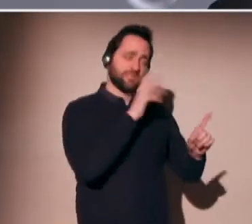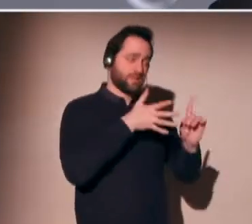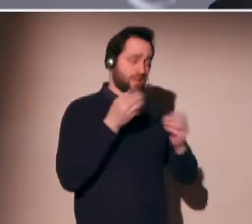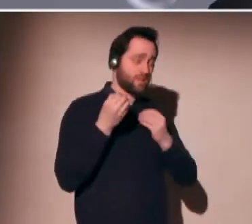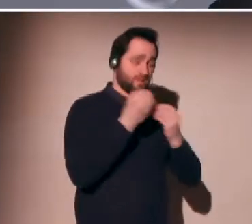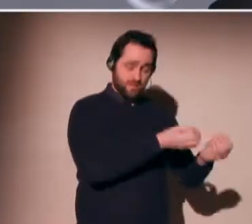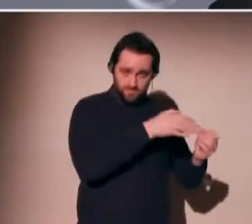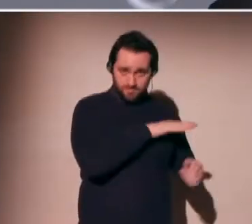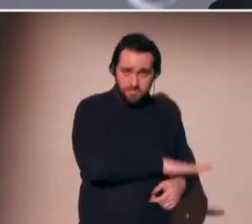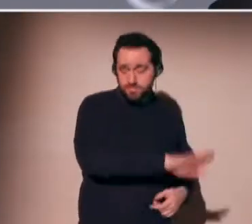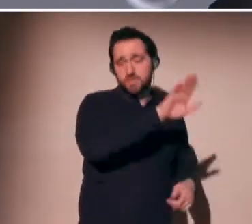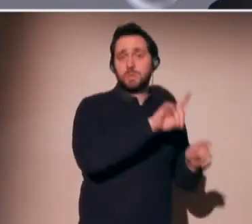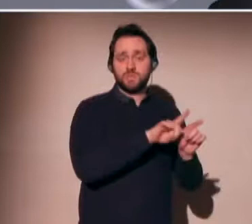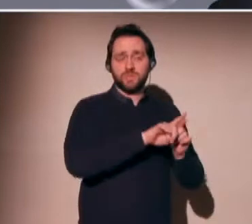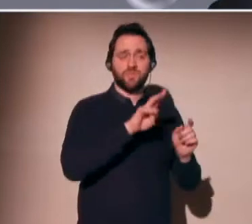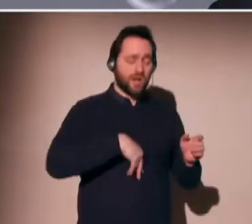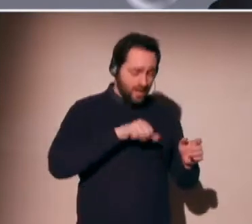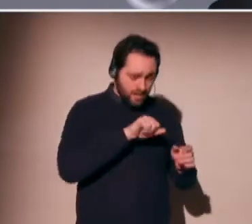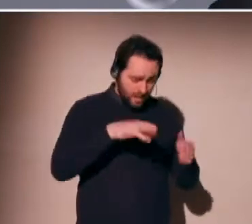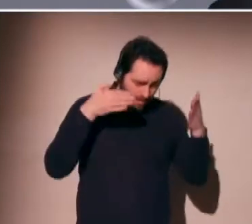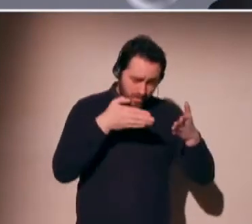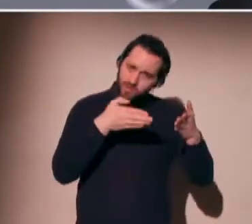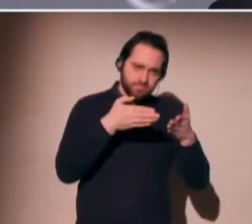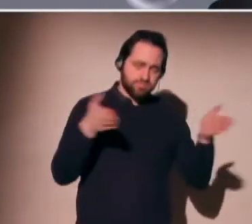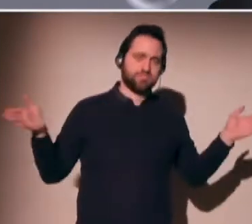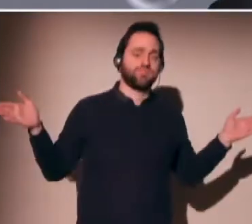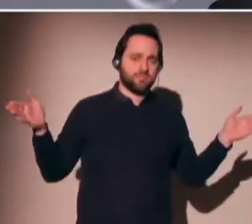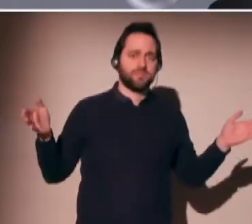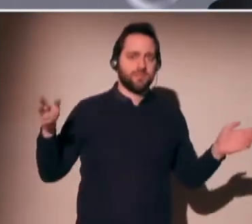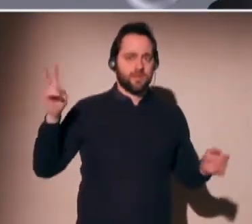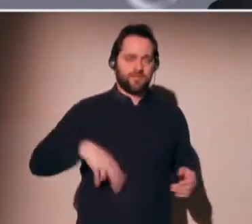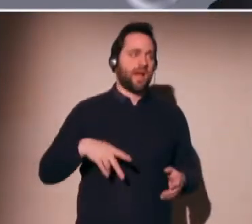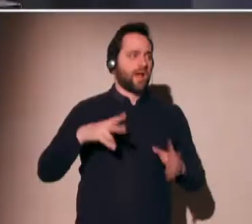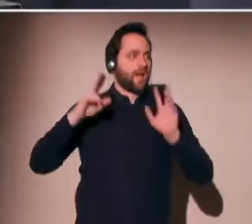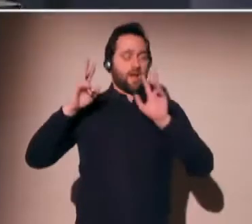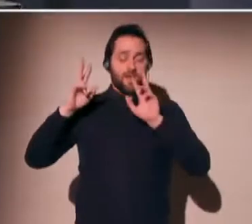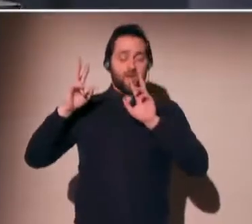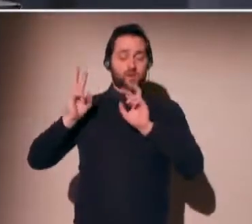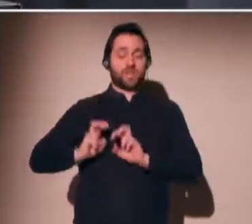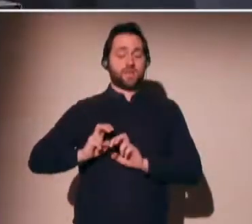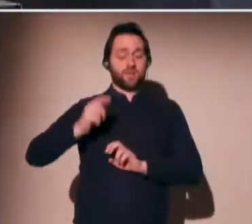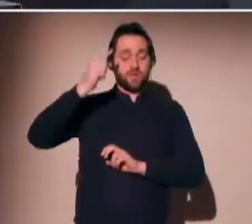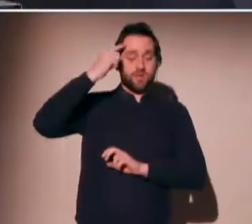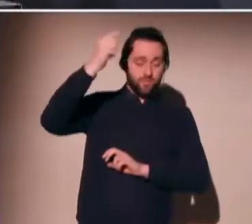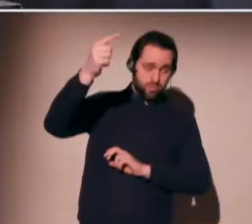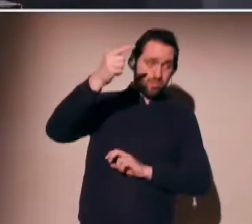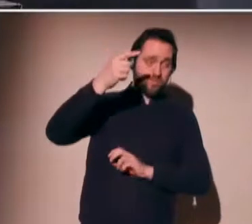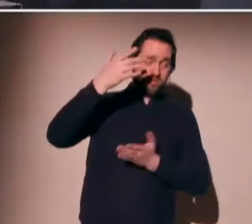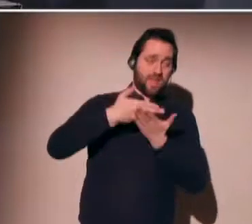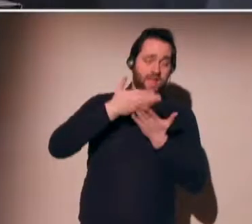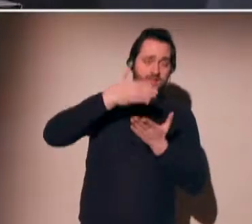plus large et les enjeux actuellement de la recherche dans ce domaine, du coup, ne touchent plus que